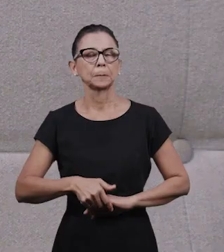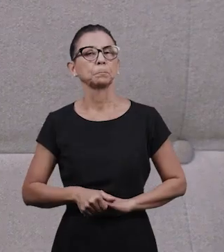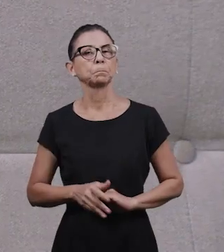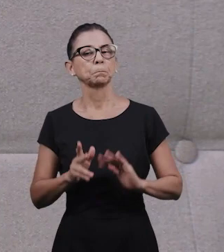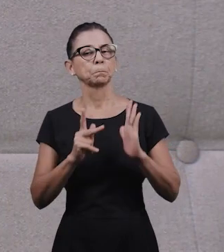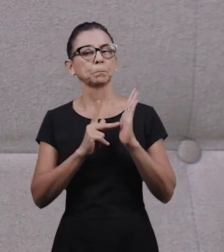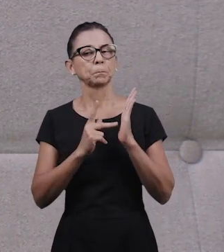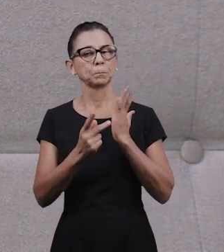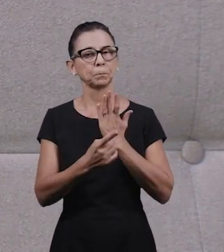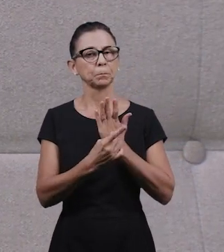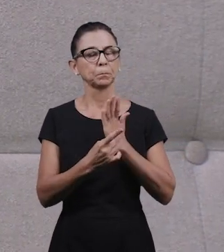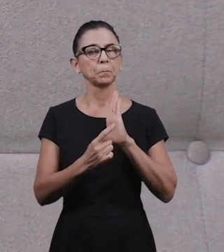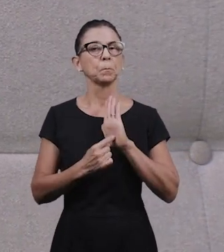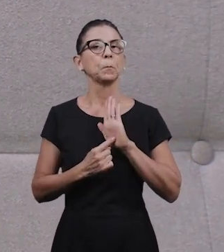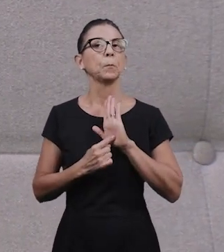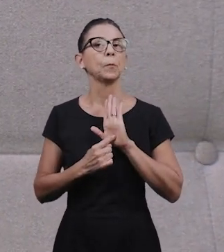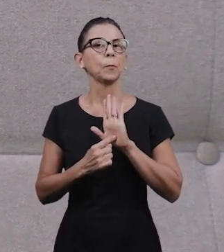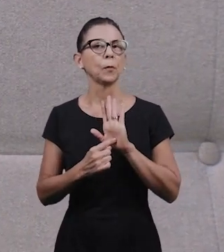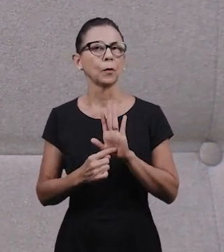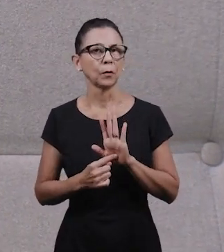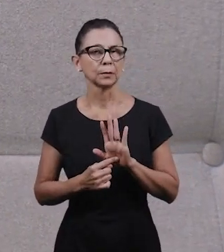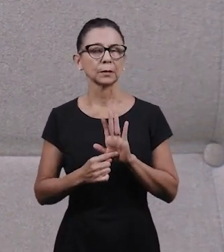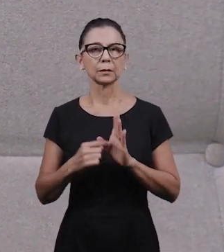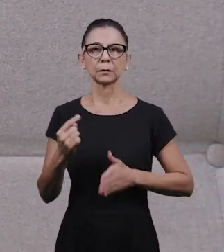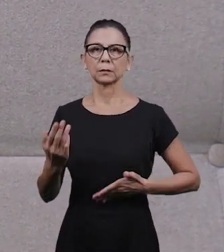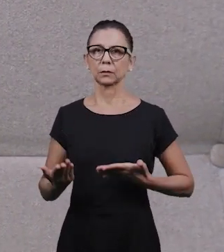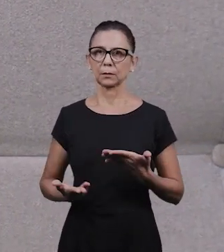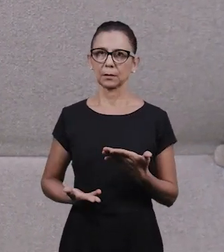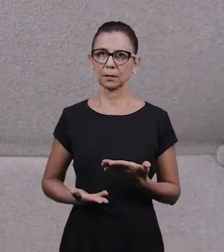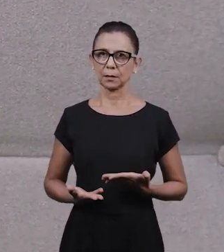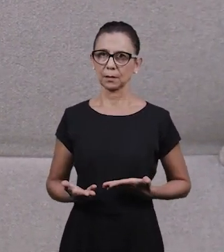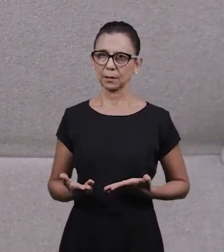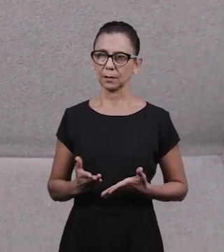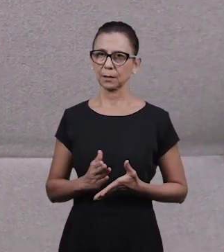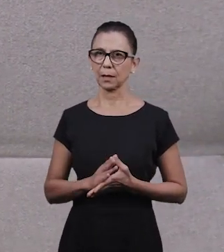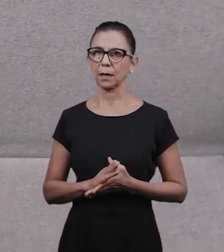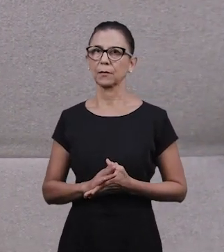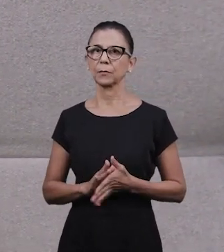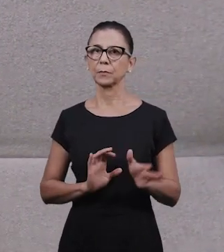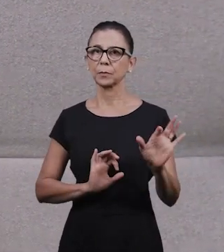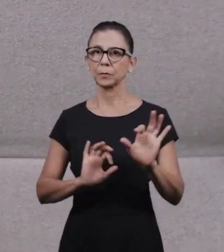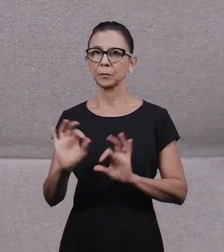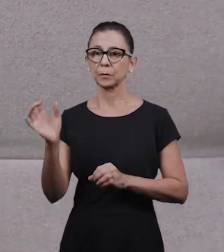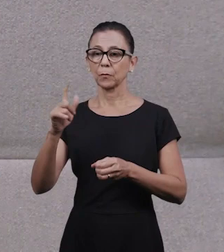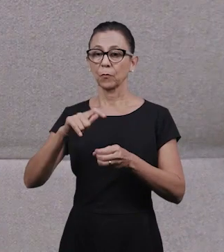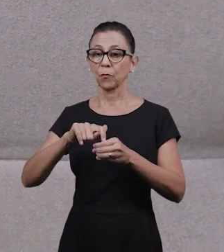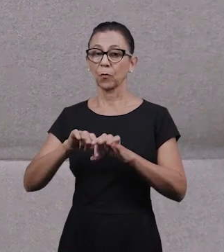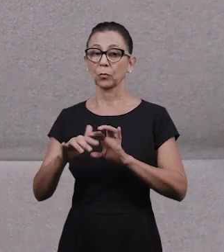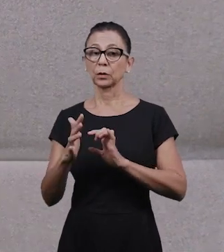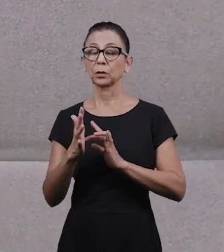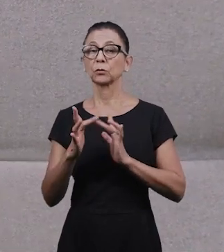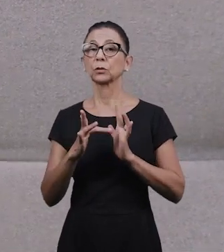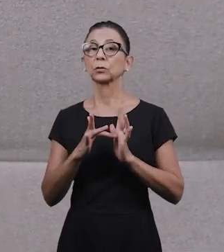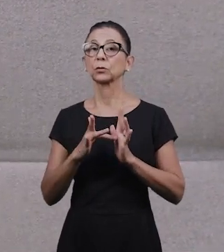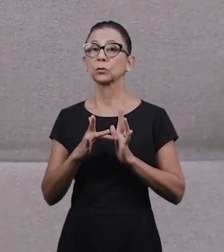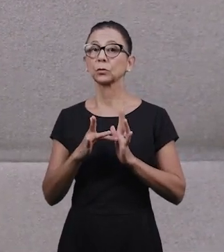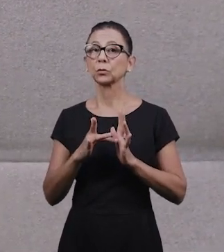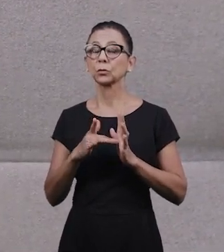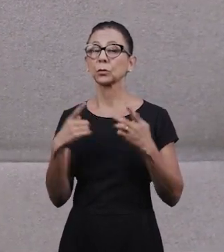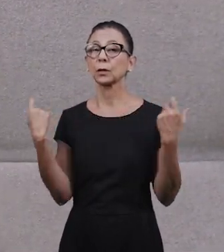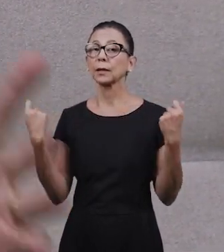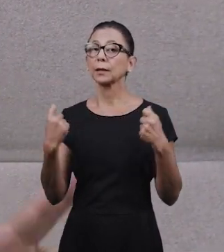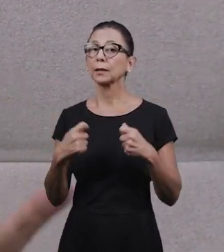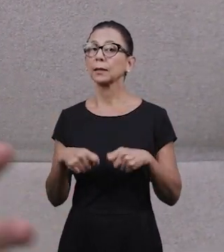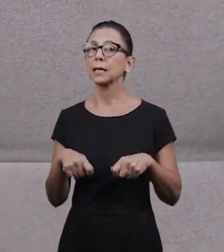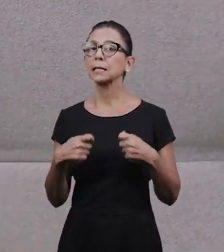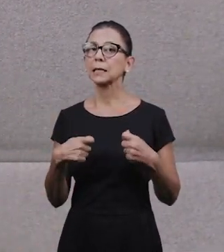clair que la préparation du serviteur pour la venue du Seigneur Jésus inclut, comme vous avez